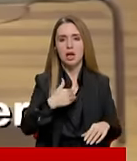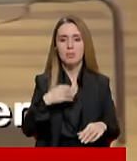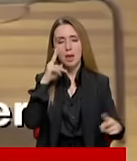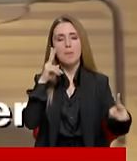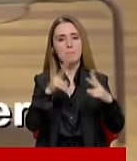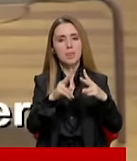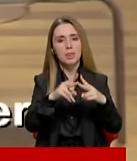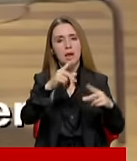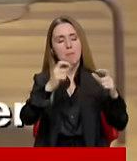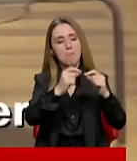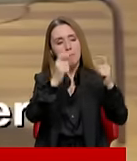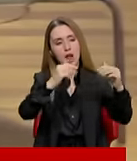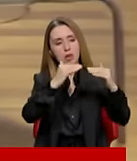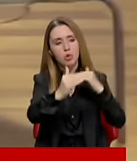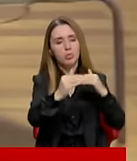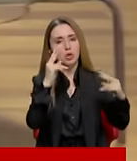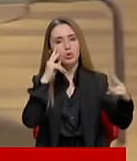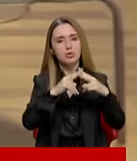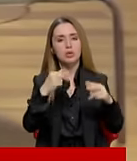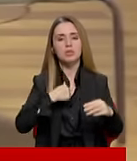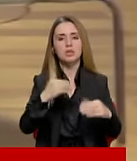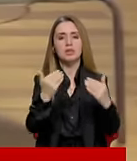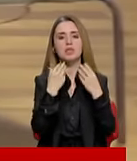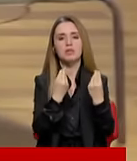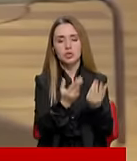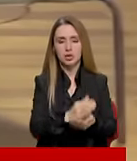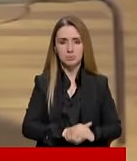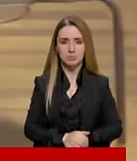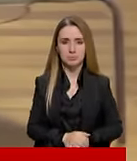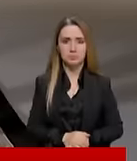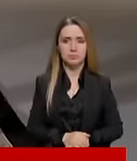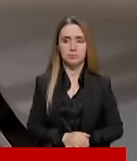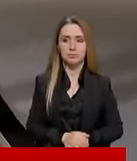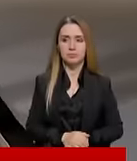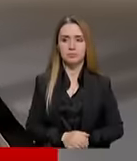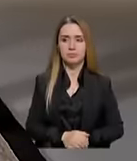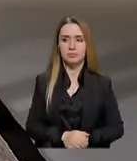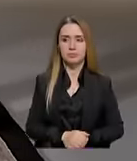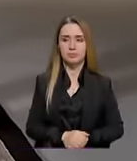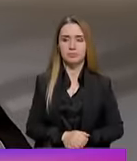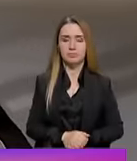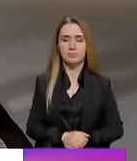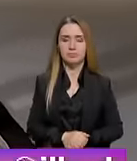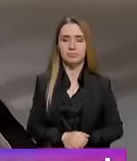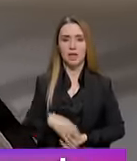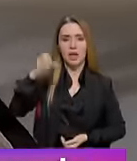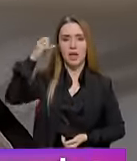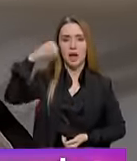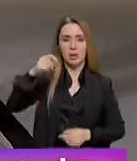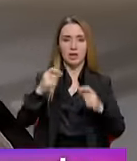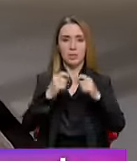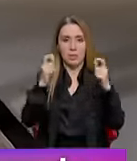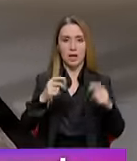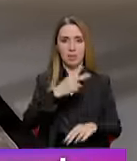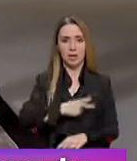görüştük bal adakiler bize vereceklerdi Eee AK Parti bayla